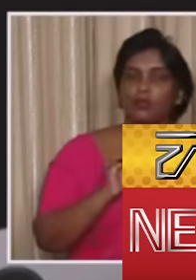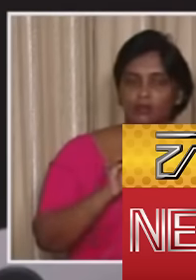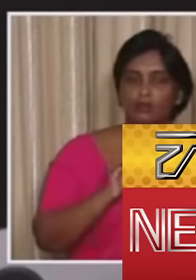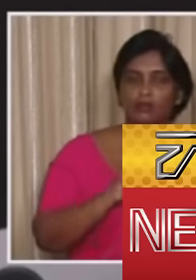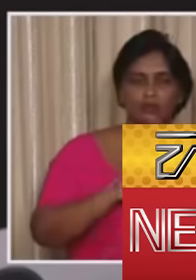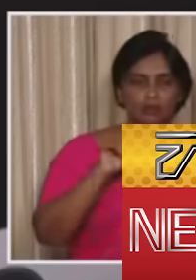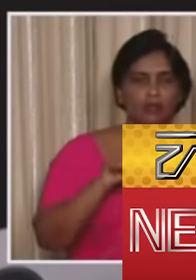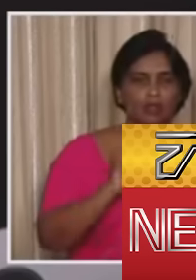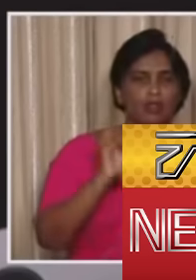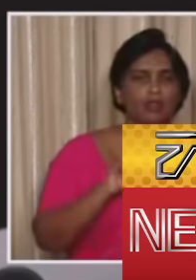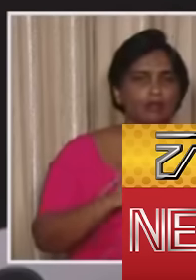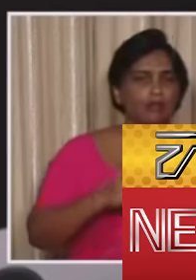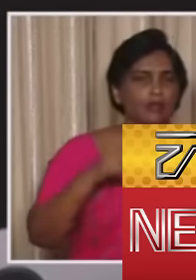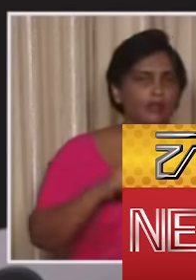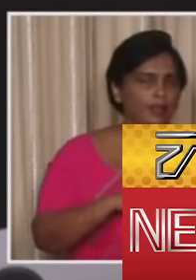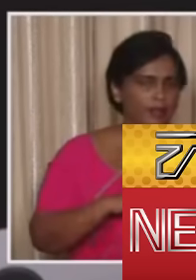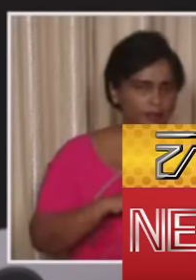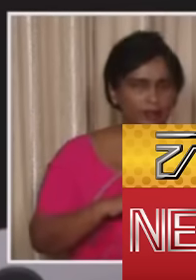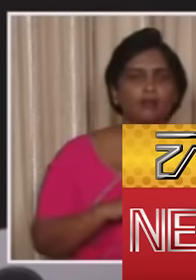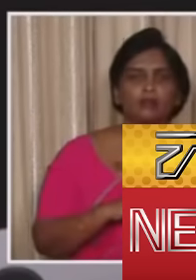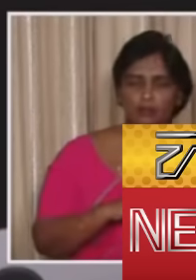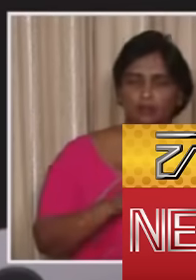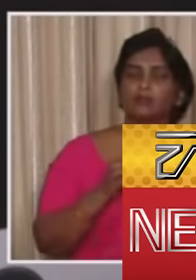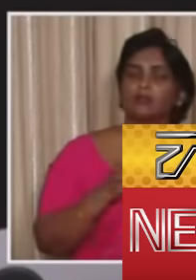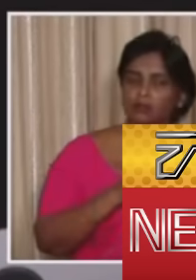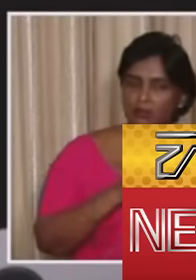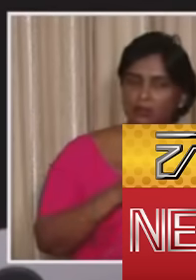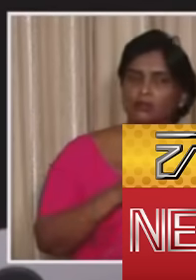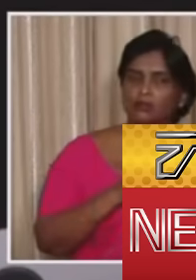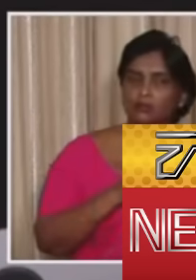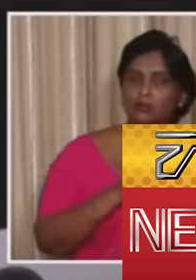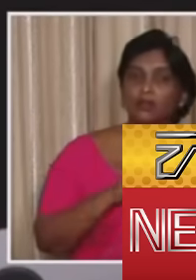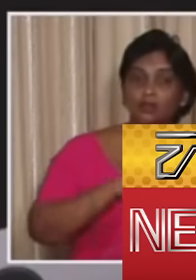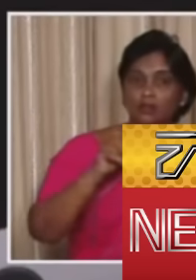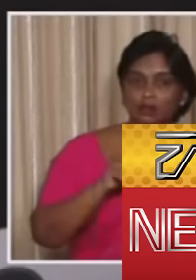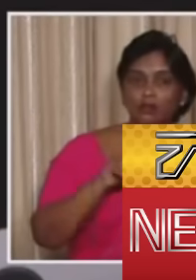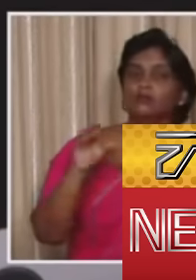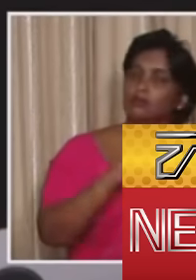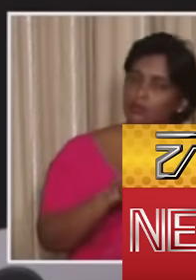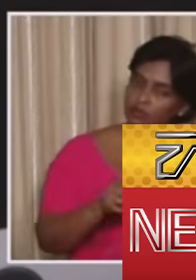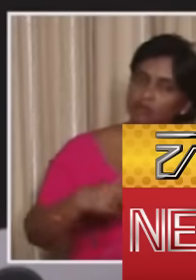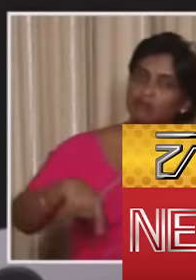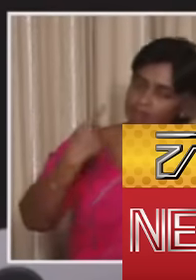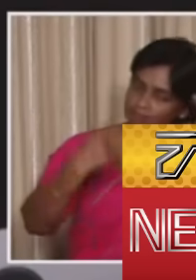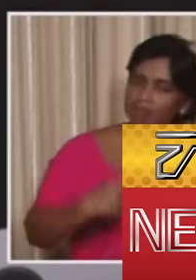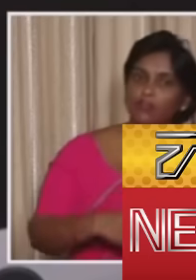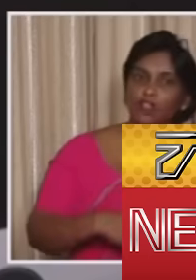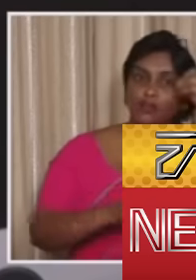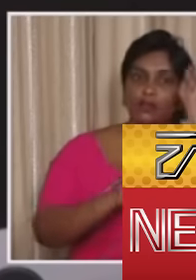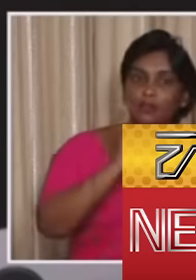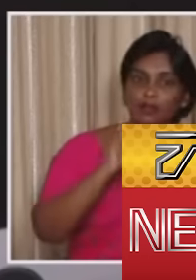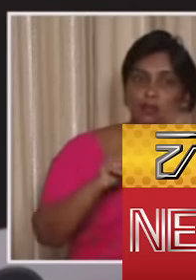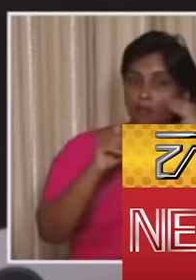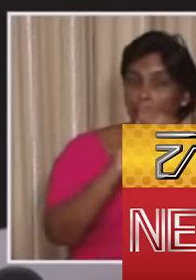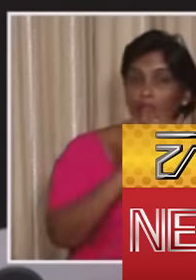කිව්වා. අමාත්‍යවරය සංවාදයකට ආරාධනා කළා තියෙනවා. අපේ පක්ෂය ඒ සංවාදේ බාර ගන්න සූදානම්. එතුමාද විදුලි බල මණ්ඩලයේ පිළිබඳ